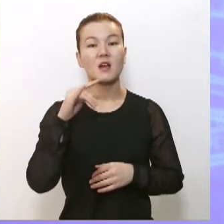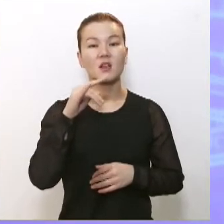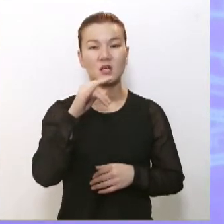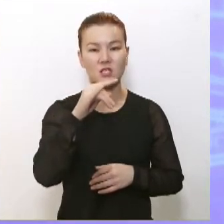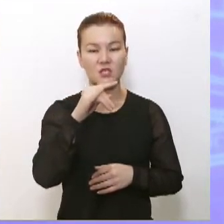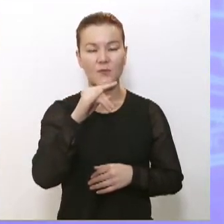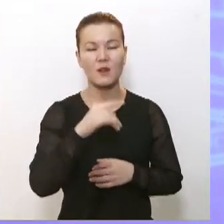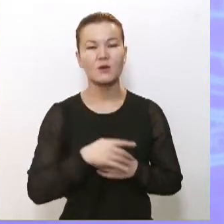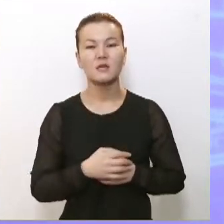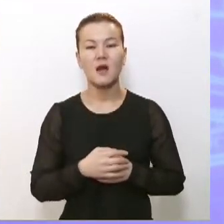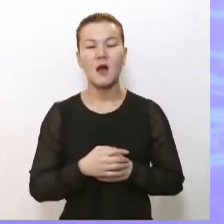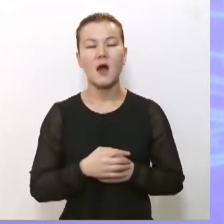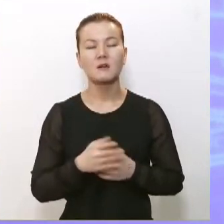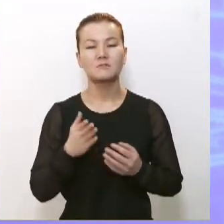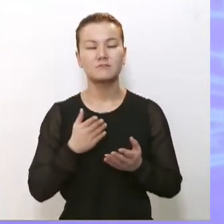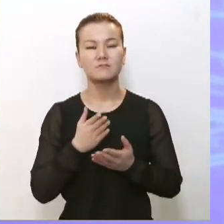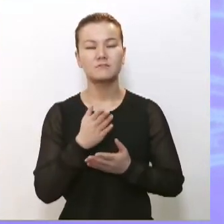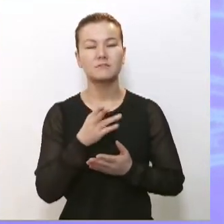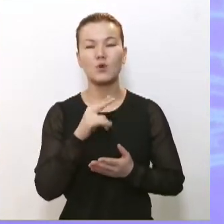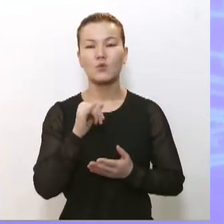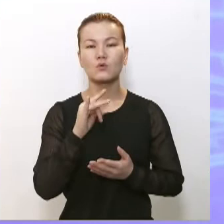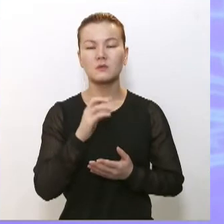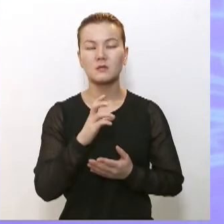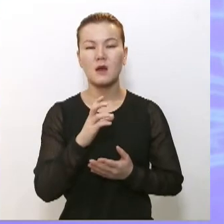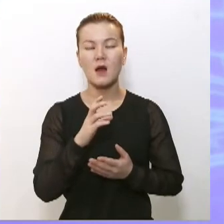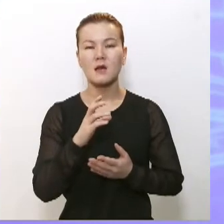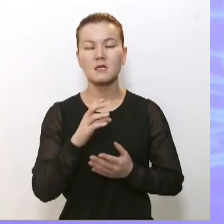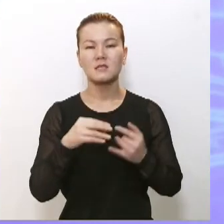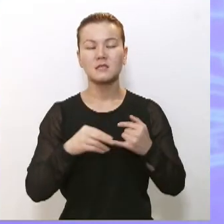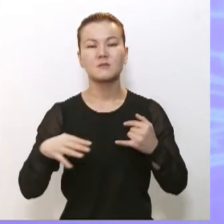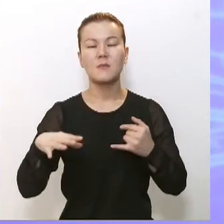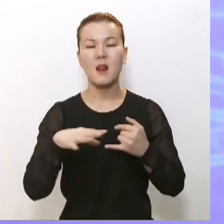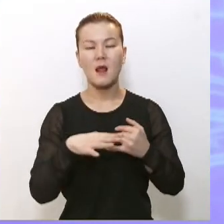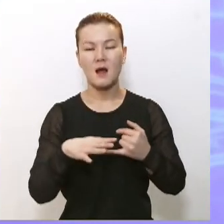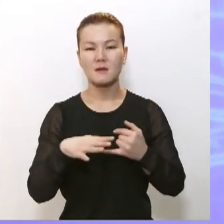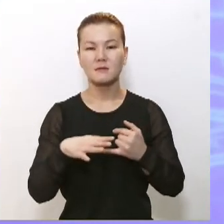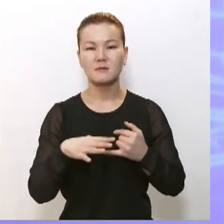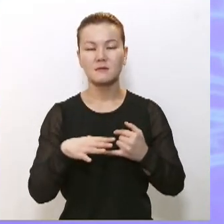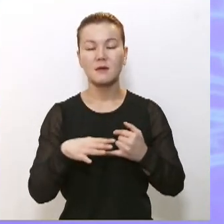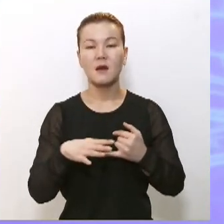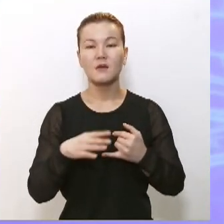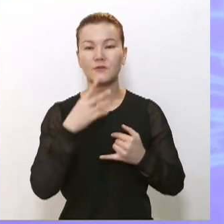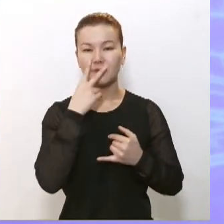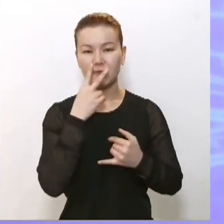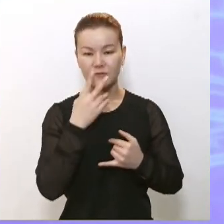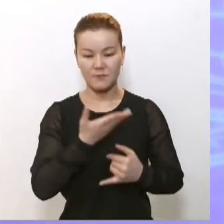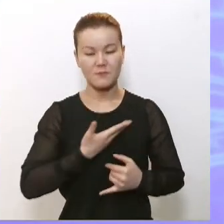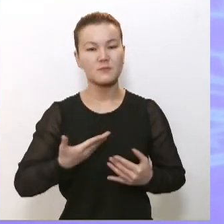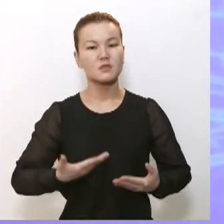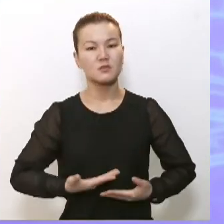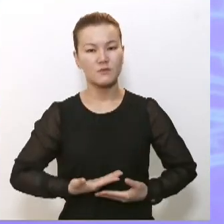мерцает по курсу ракеты земля на ней мы живем и как видно не